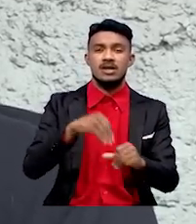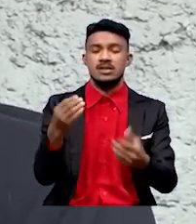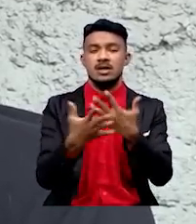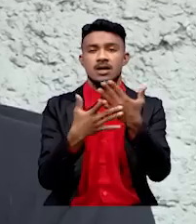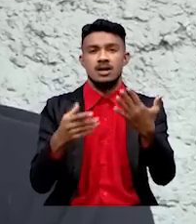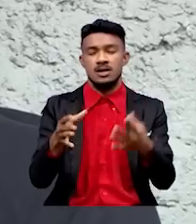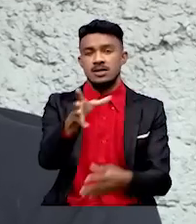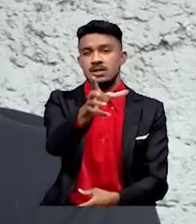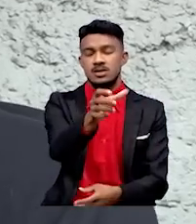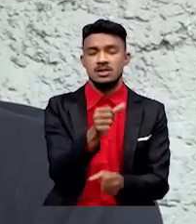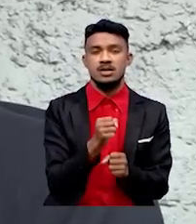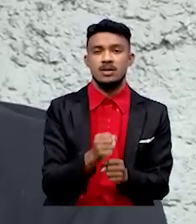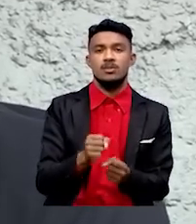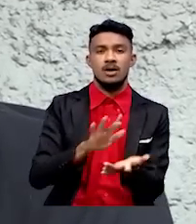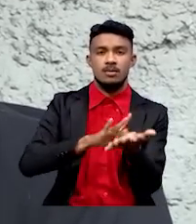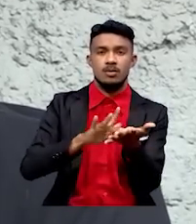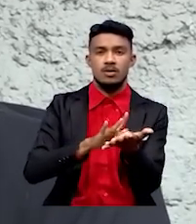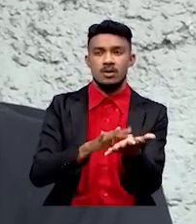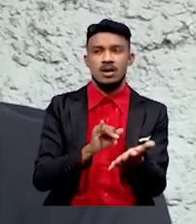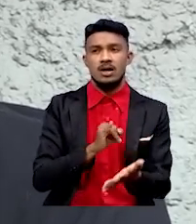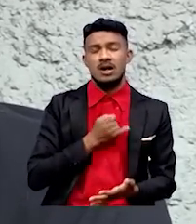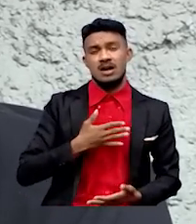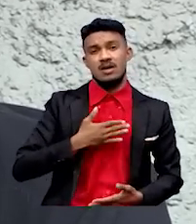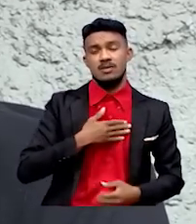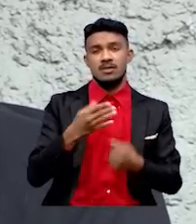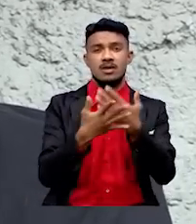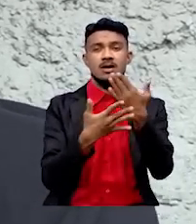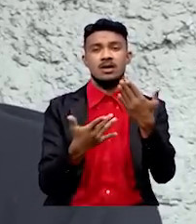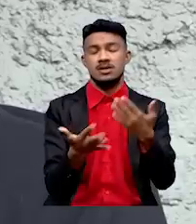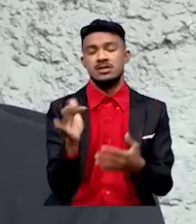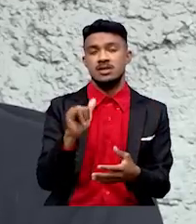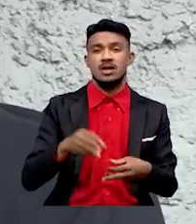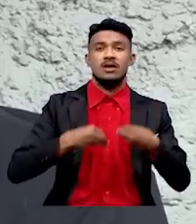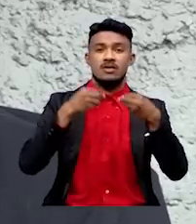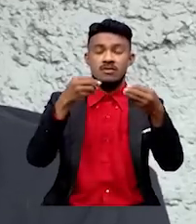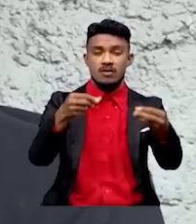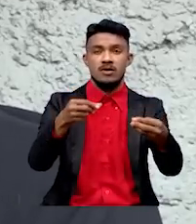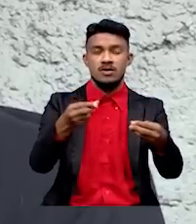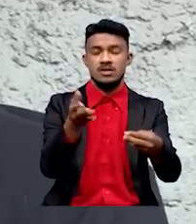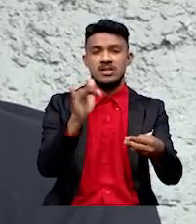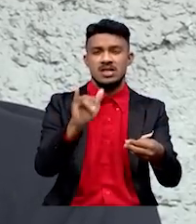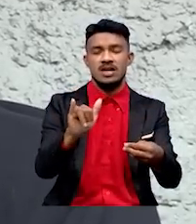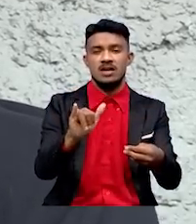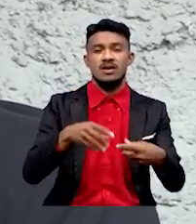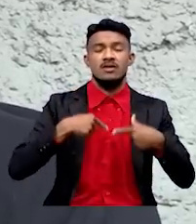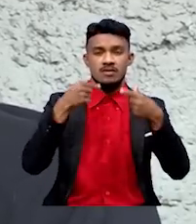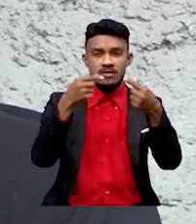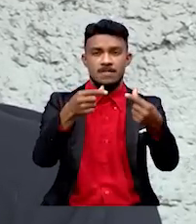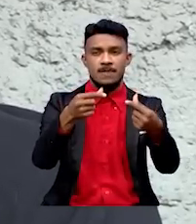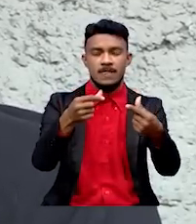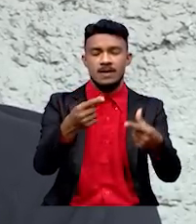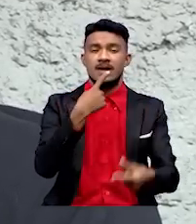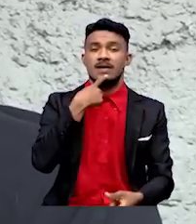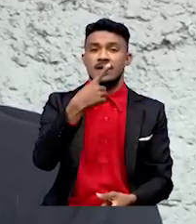mis, mai lapas. Aku nirang ne, sila fo awa saya ram, sila fo sila ate te